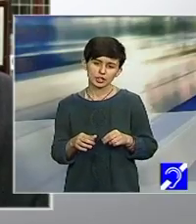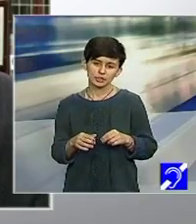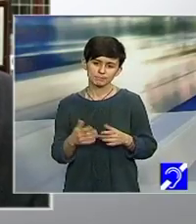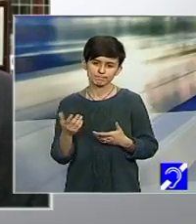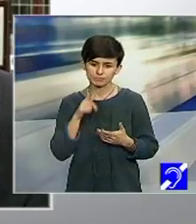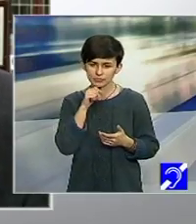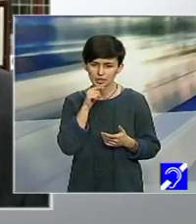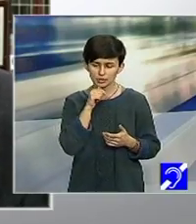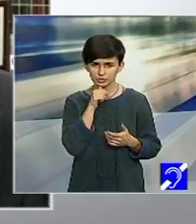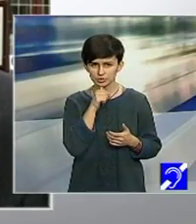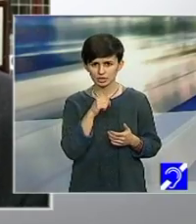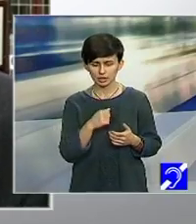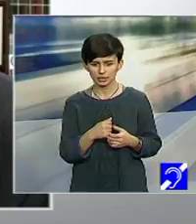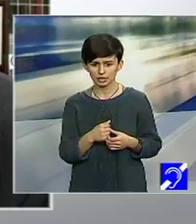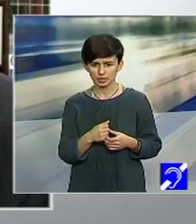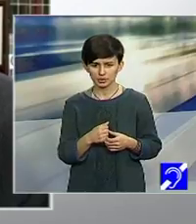unde